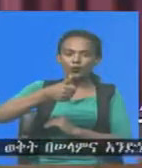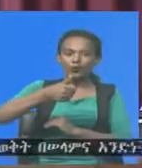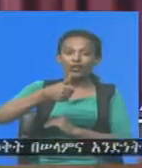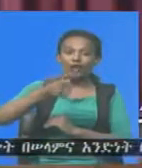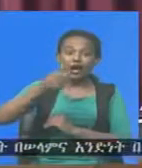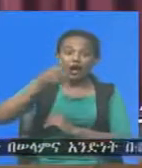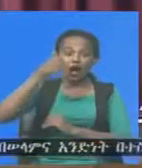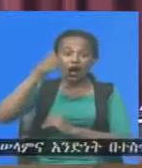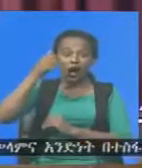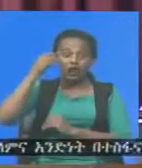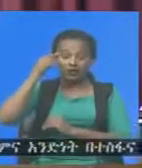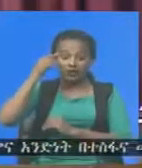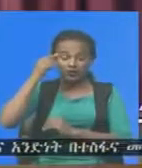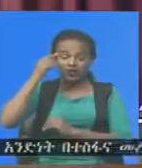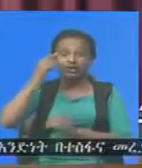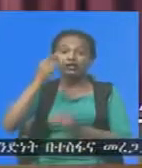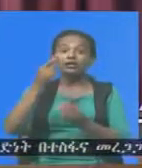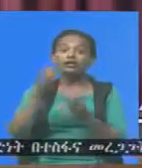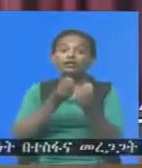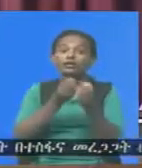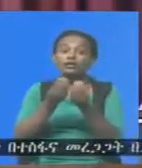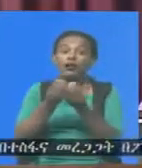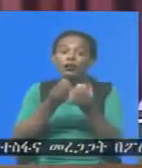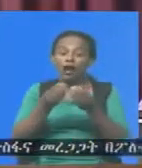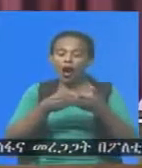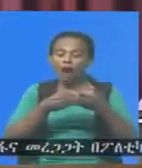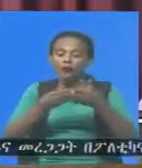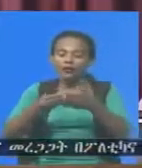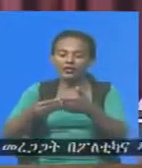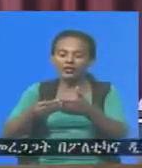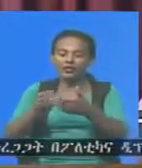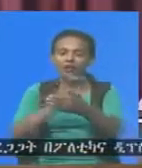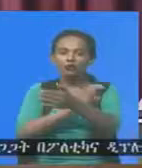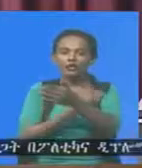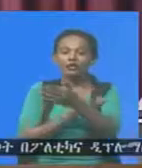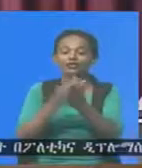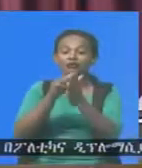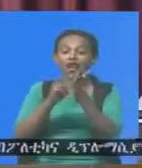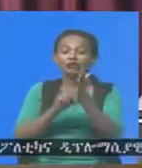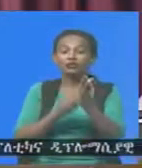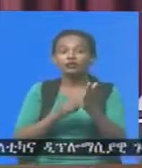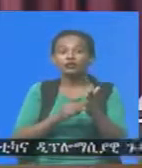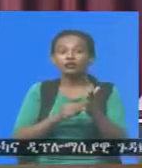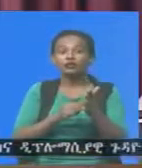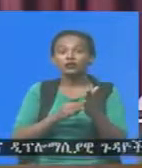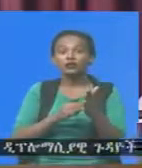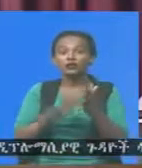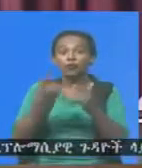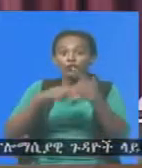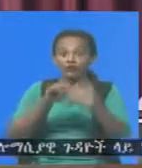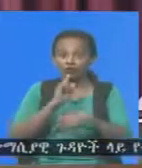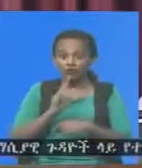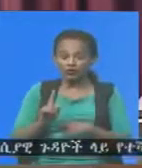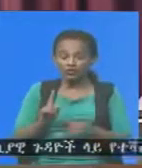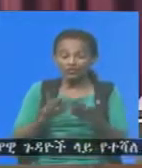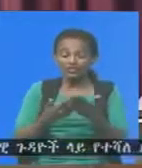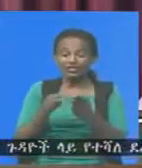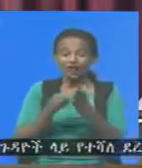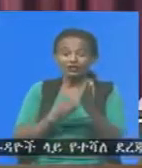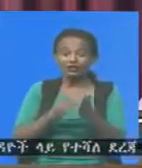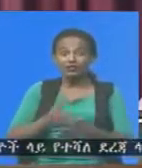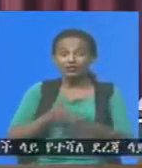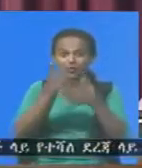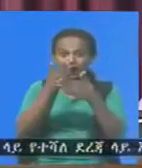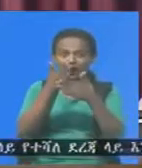እሳቤ ገበያ መር ካፒታሊስታዊ ስርዓት መገንባት ነው። ገበያ መር ካፒታሊስታዊ ስርዓት ስንገነባ